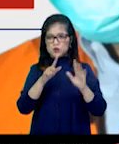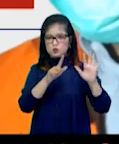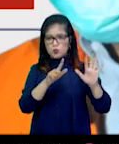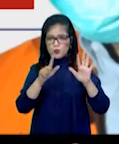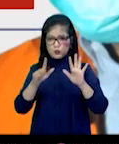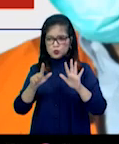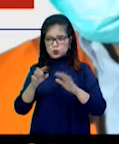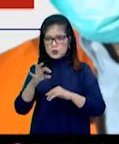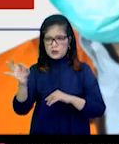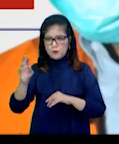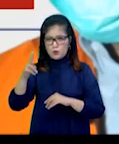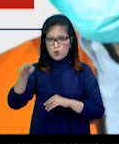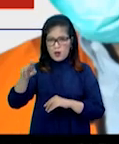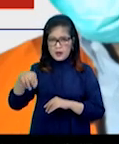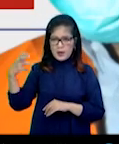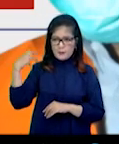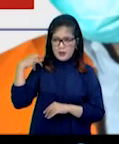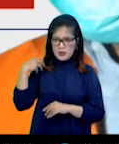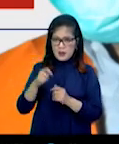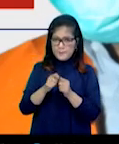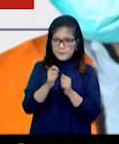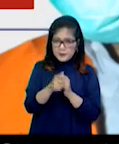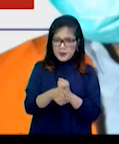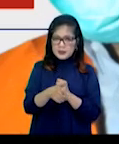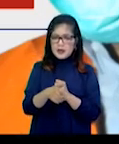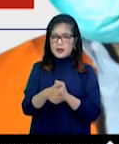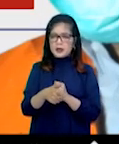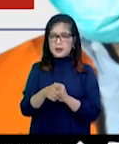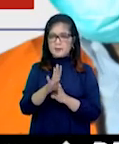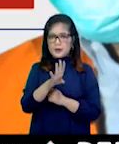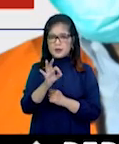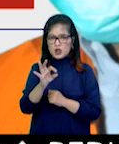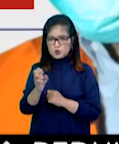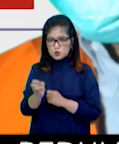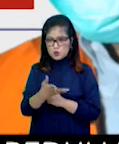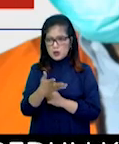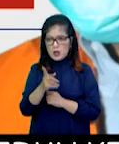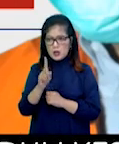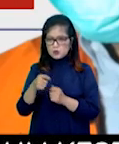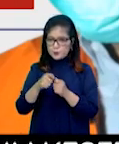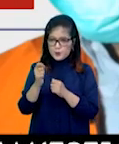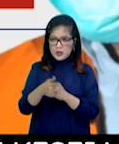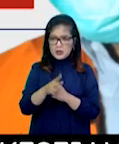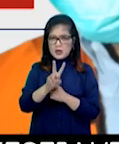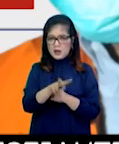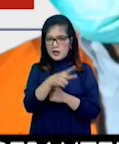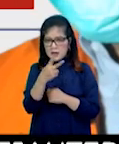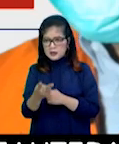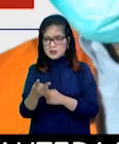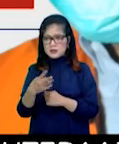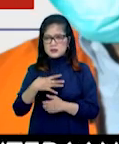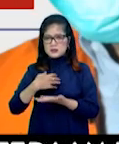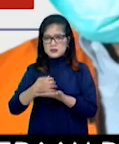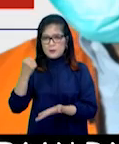tahun penjara dan denda 400 juta rupiah subsidiar 6 bulan kurungan ditambah kewajiban membayar uang pengganti dan pencabutan hak